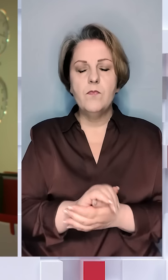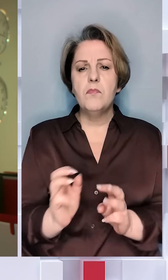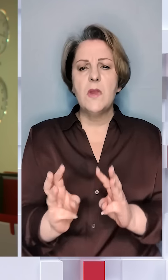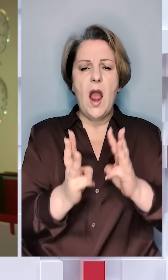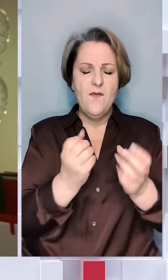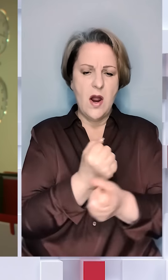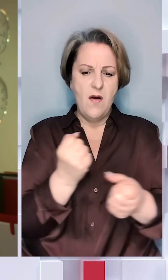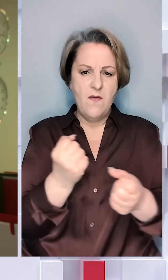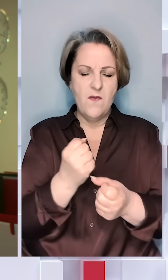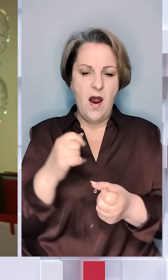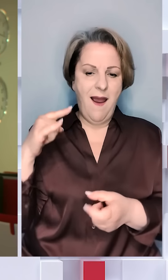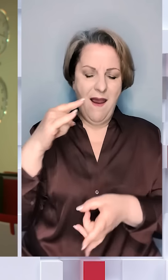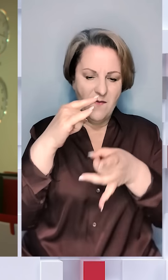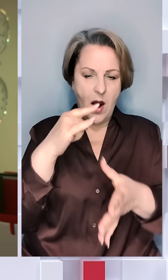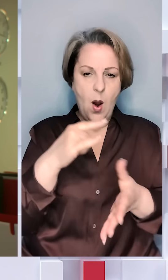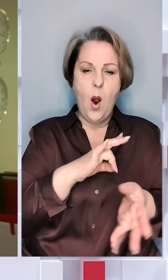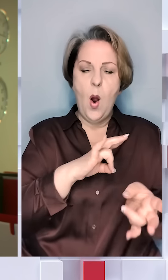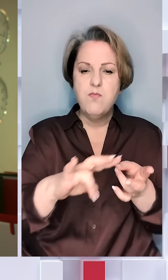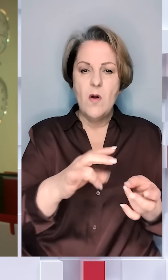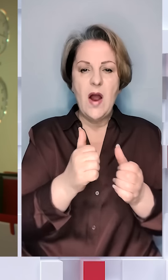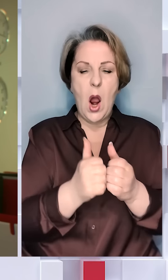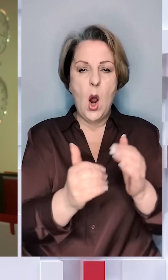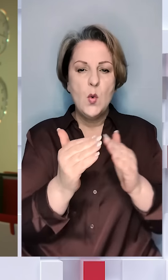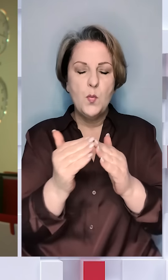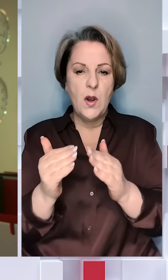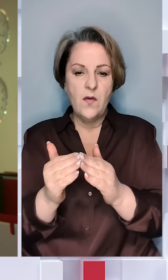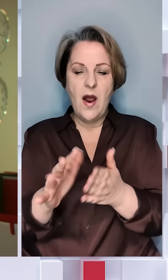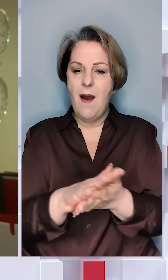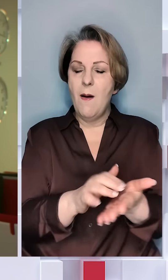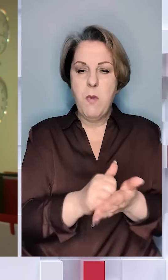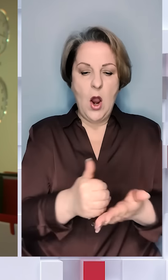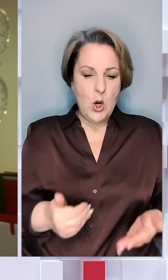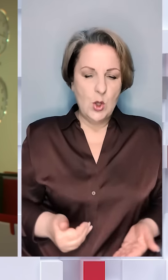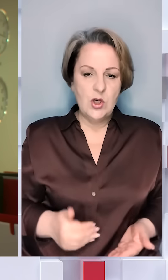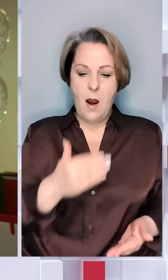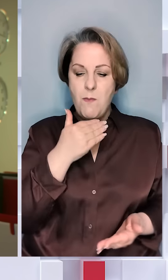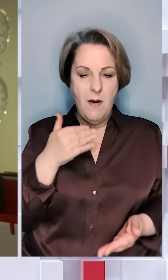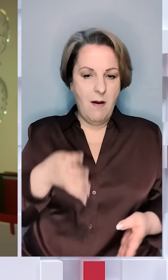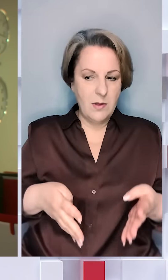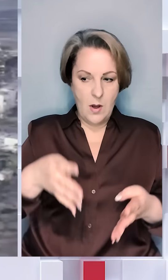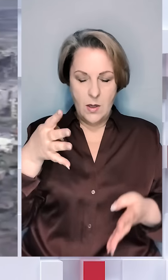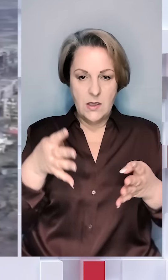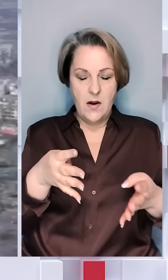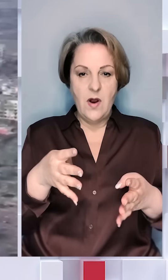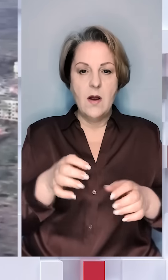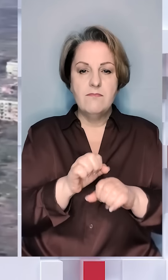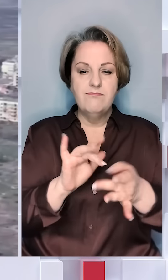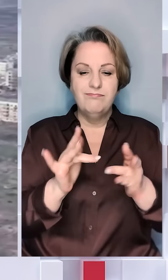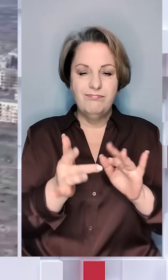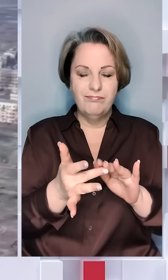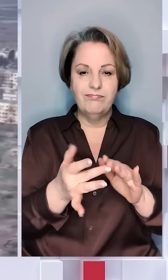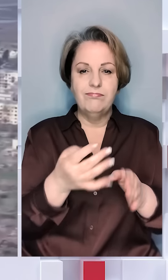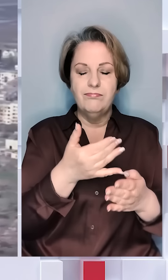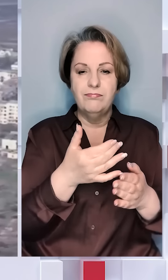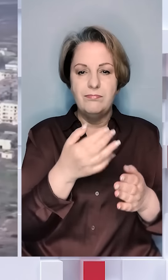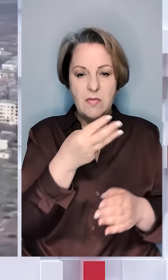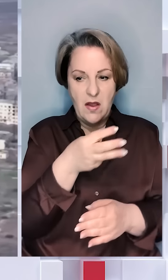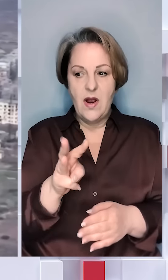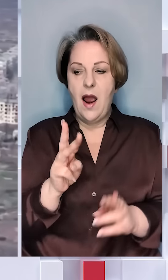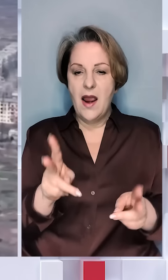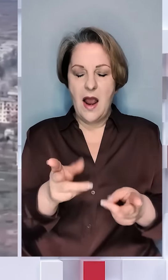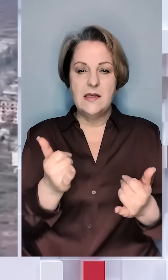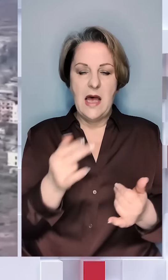У вогні від вибухів авіабомб пошкоджена кожна будівля та понівечені житлові багатоповерхівки. У мережі з'явилося відео, який